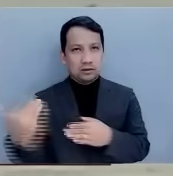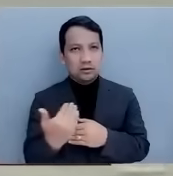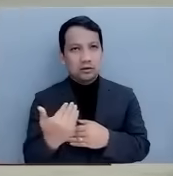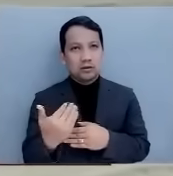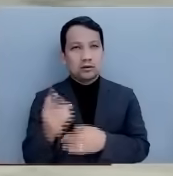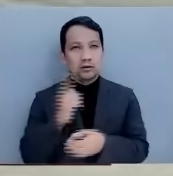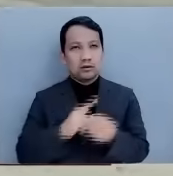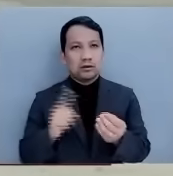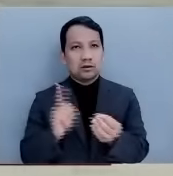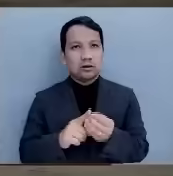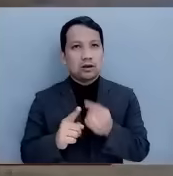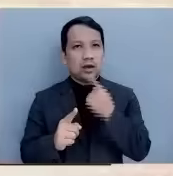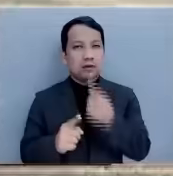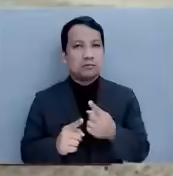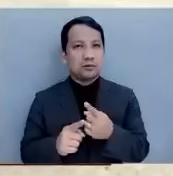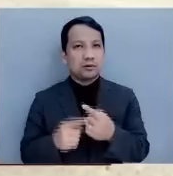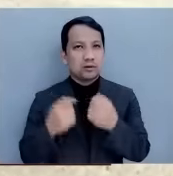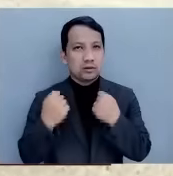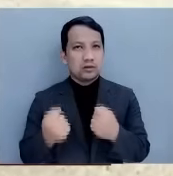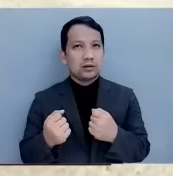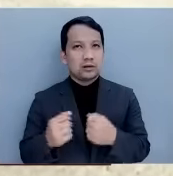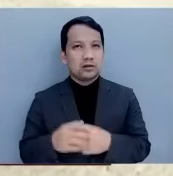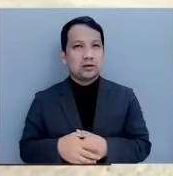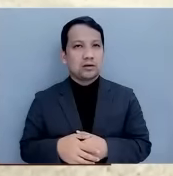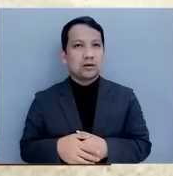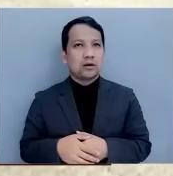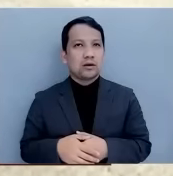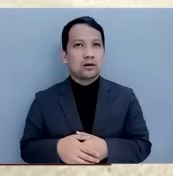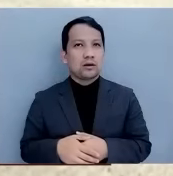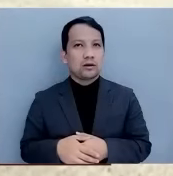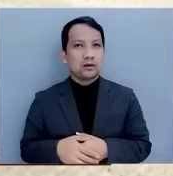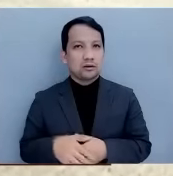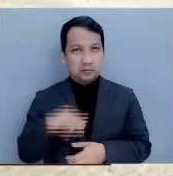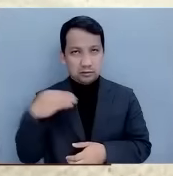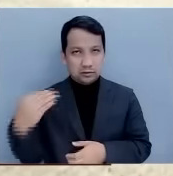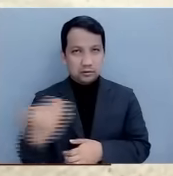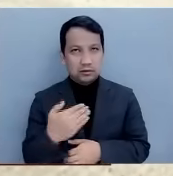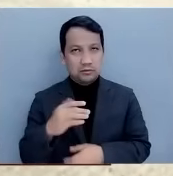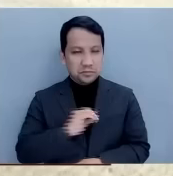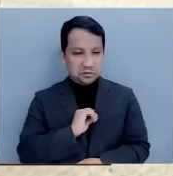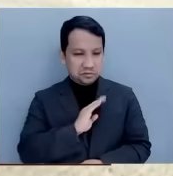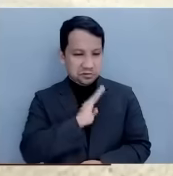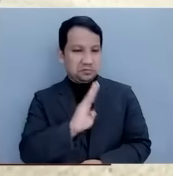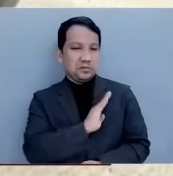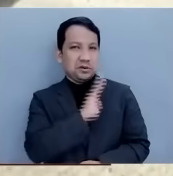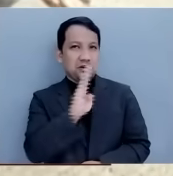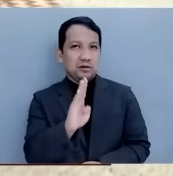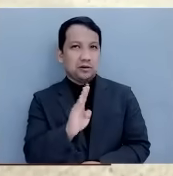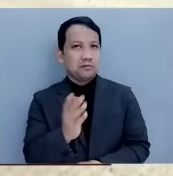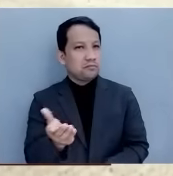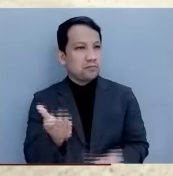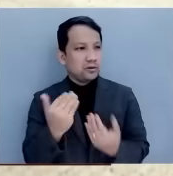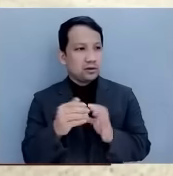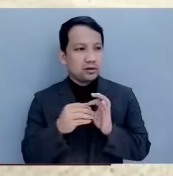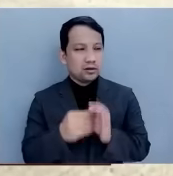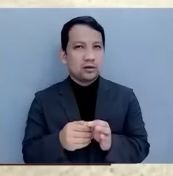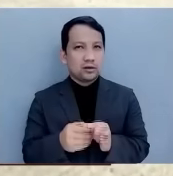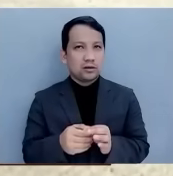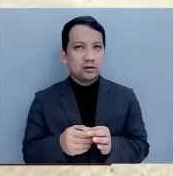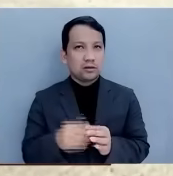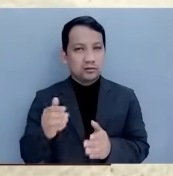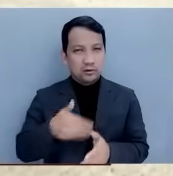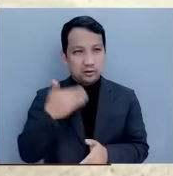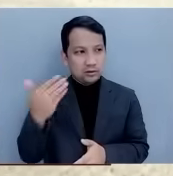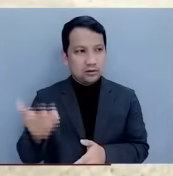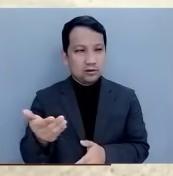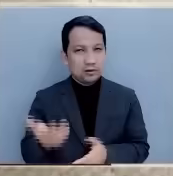Eto, hindi lang pang malakas ang adventure ito, pamalakas ang loob ito mga kapatid. Kaya naman, hanggang sa susunod